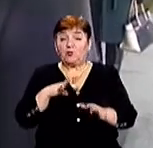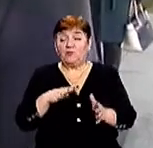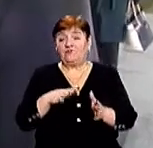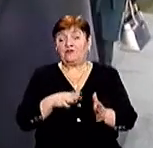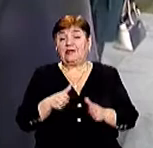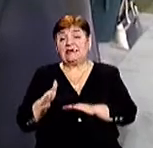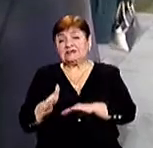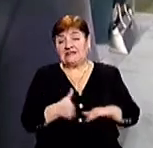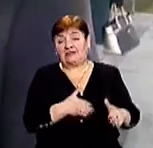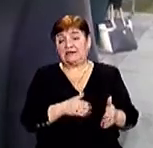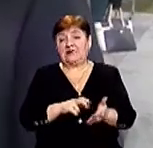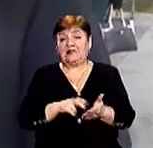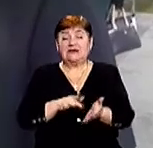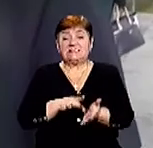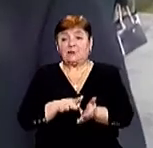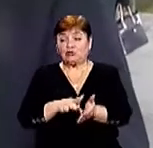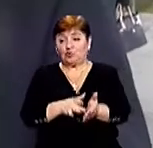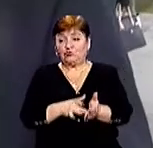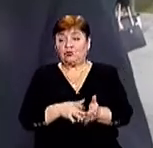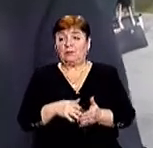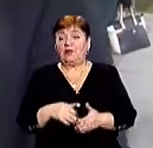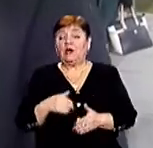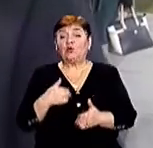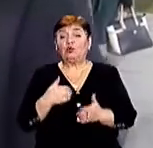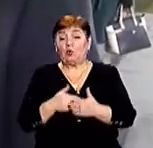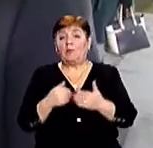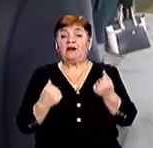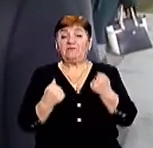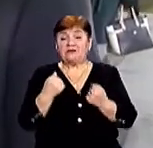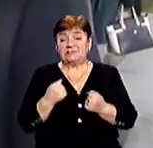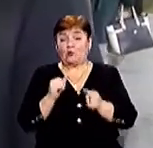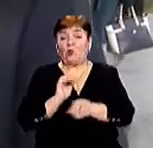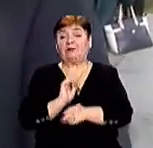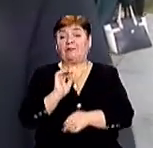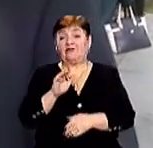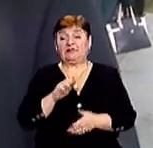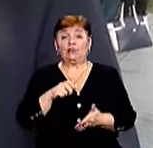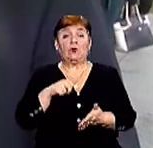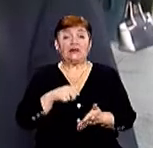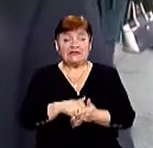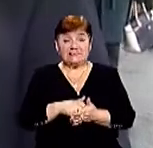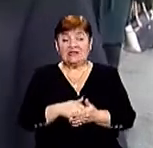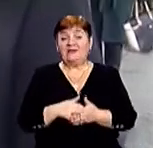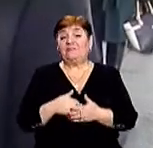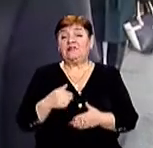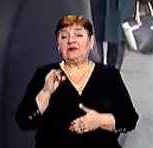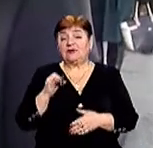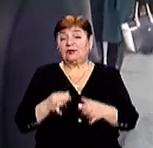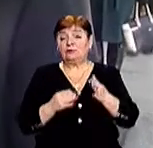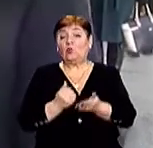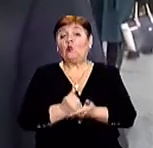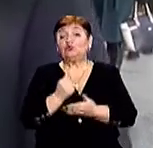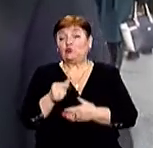маршруту. Він від учора не виконує перевезення, до перевізнику направлено лист з попередженням та вимогою